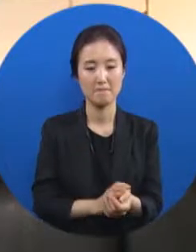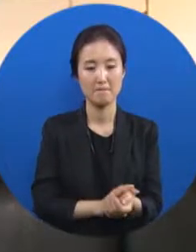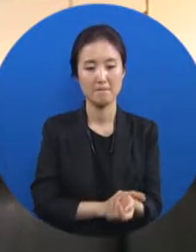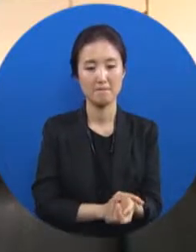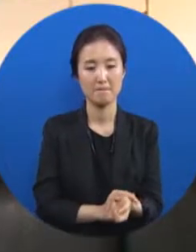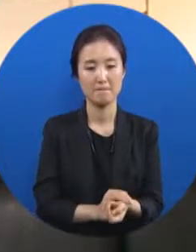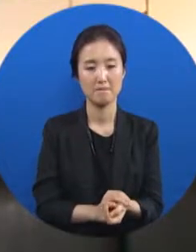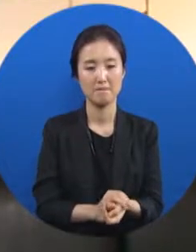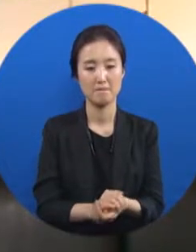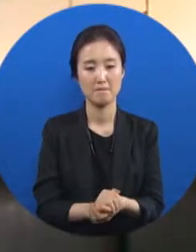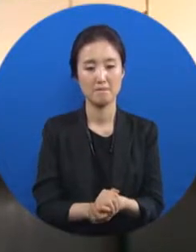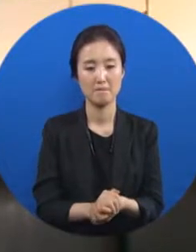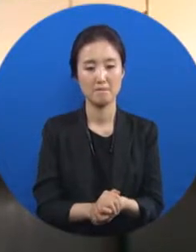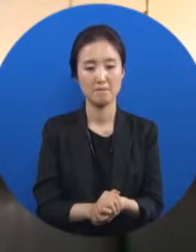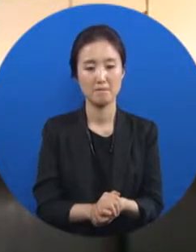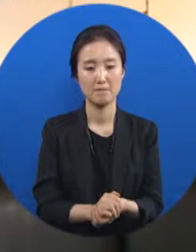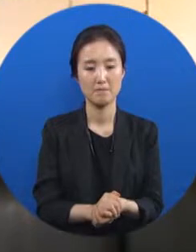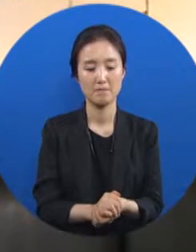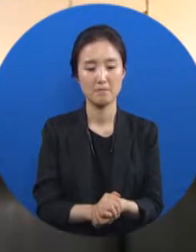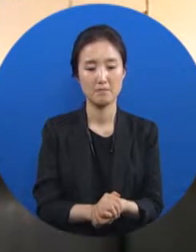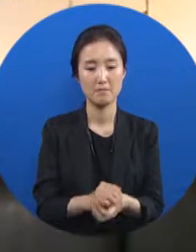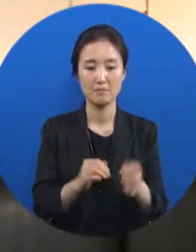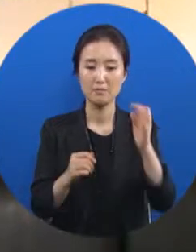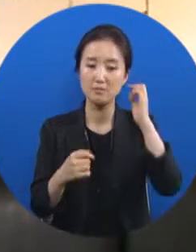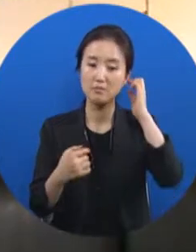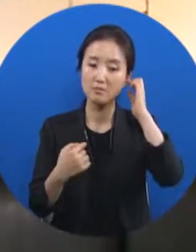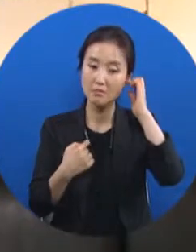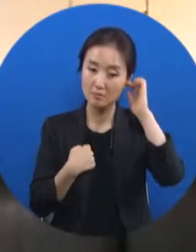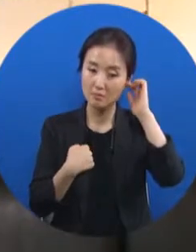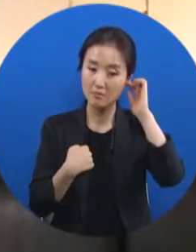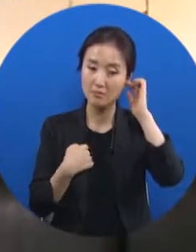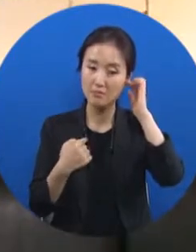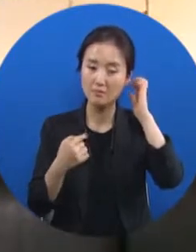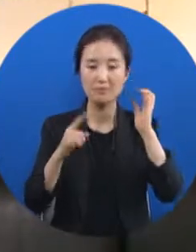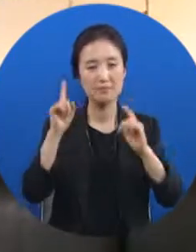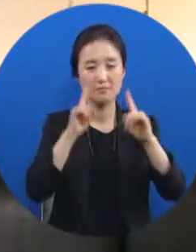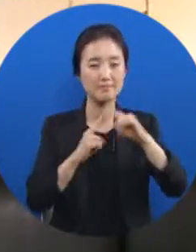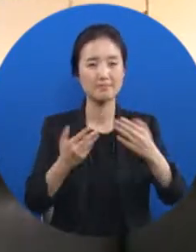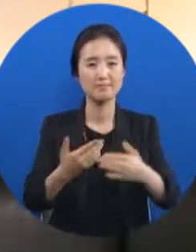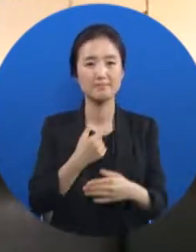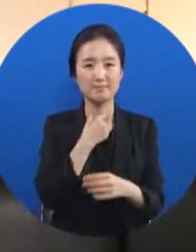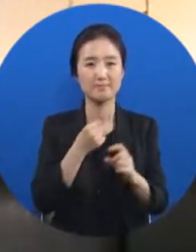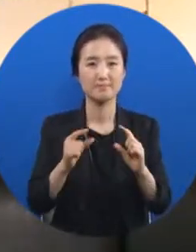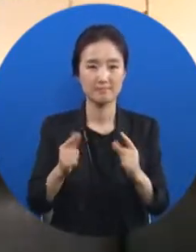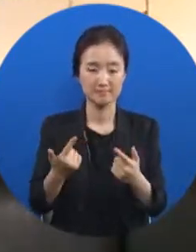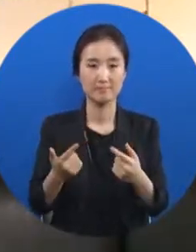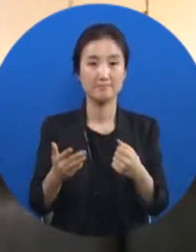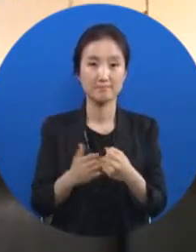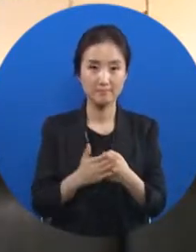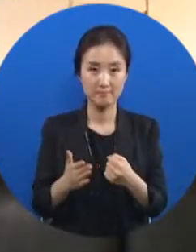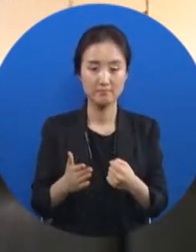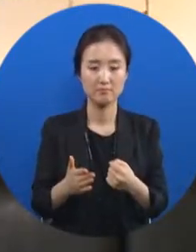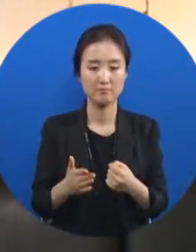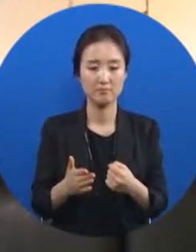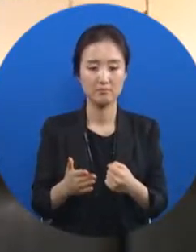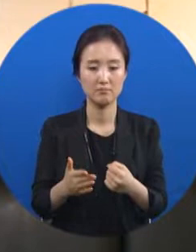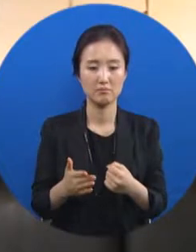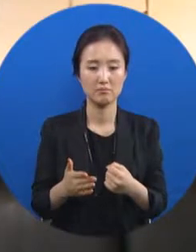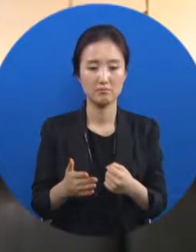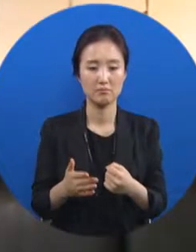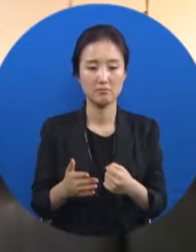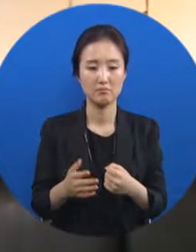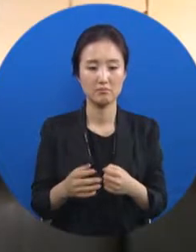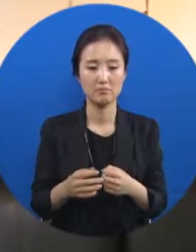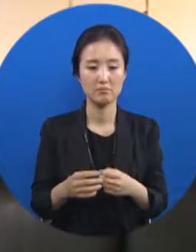뭐 저는 이제 그래 상처받으면 안 되니까 상처받기 싫어서 그냥 이렇게